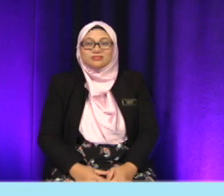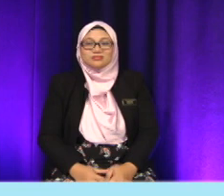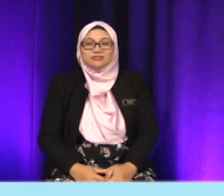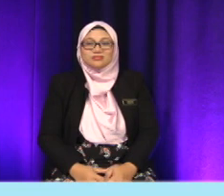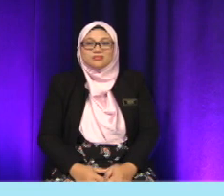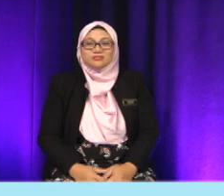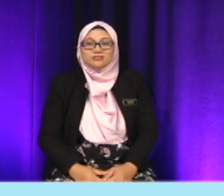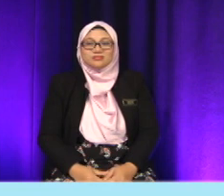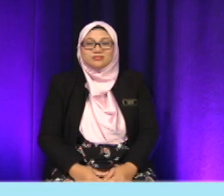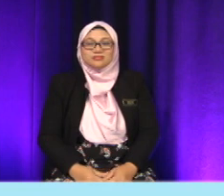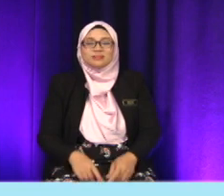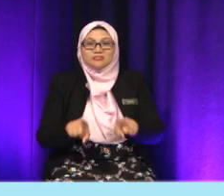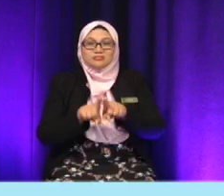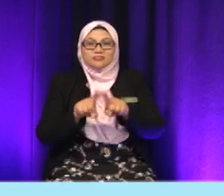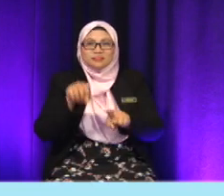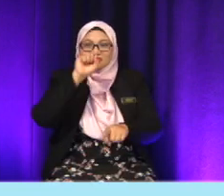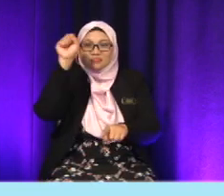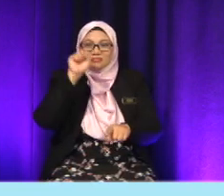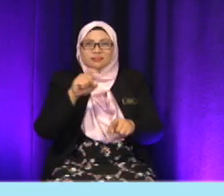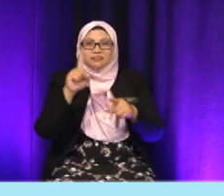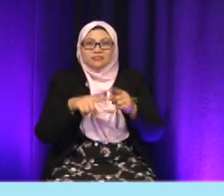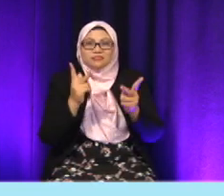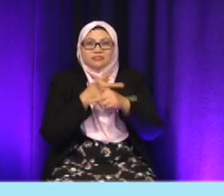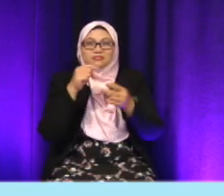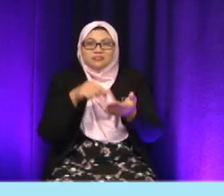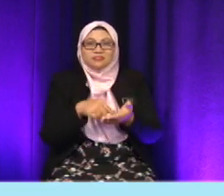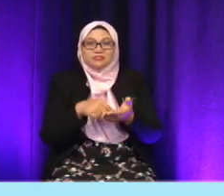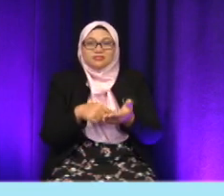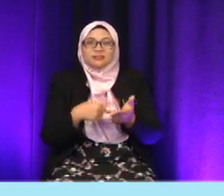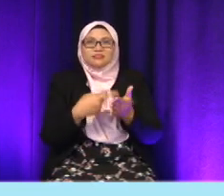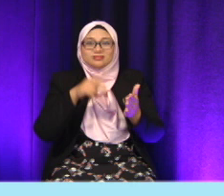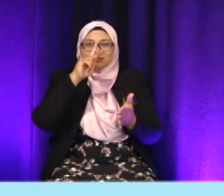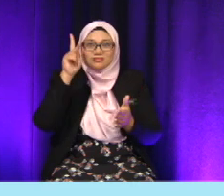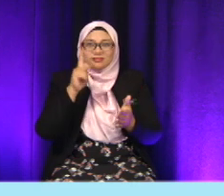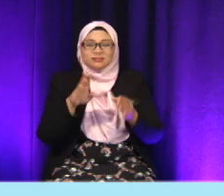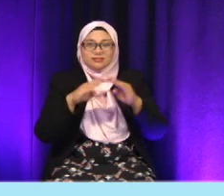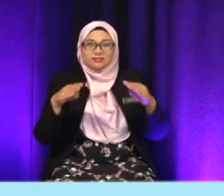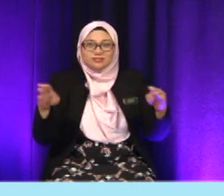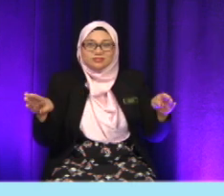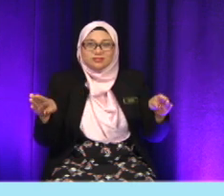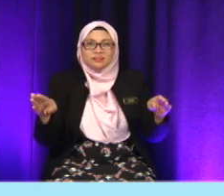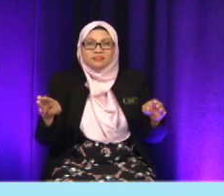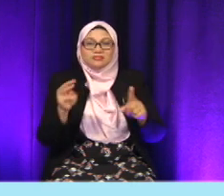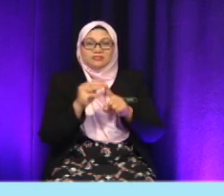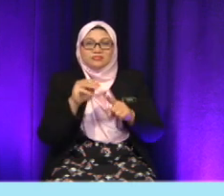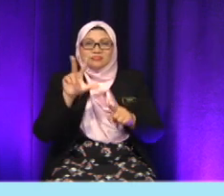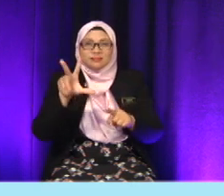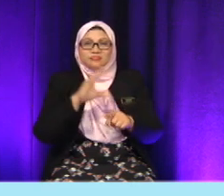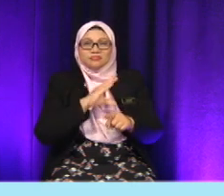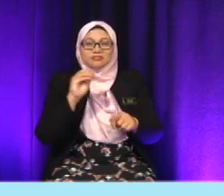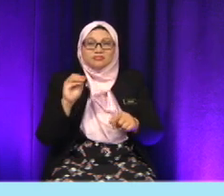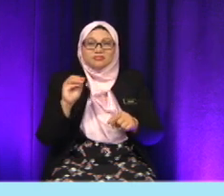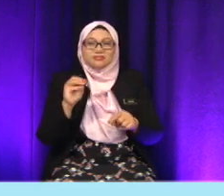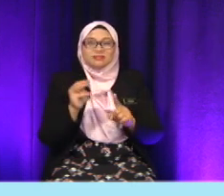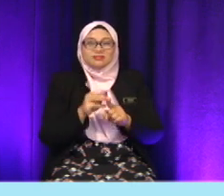sama juga soalnya Tapi kali ini ditanya Apakah perbedaan antara pembeli uang materi pada baris 2 dan pemilik ubah materi